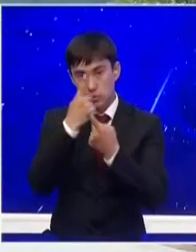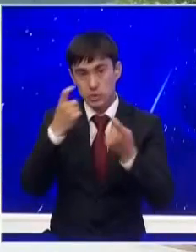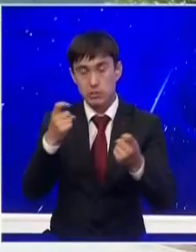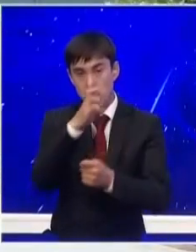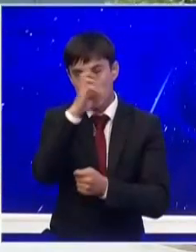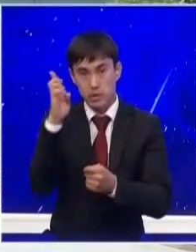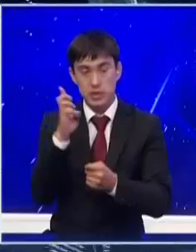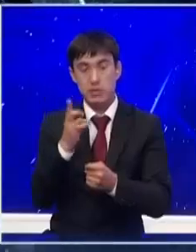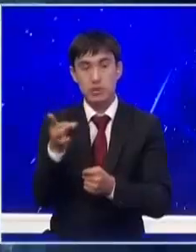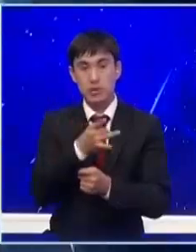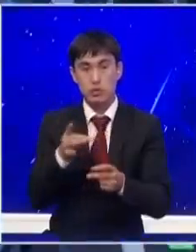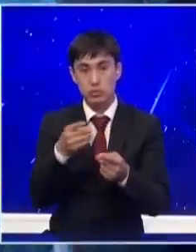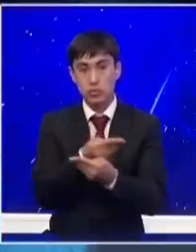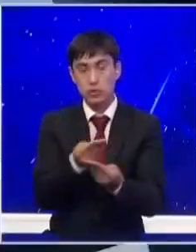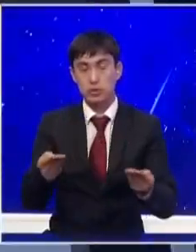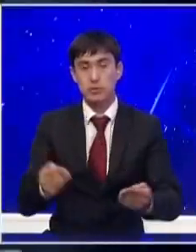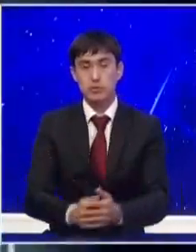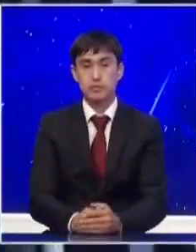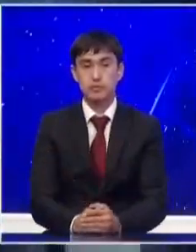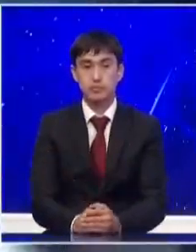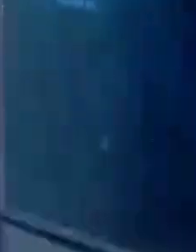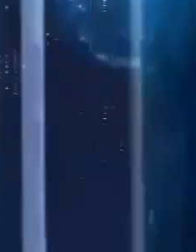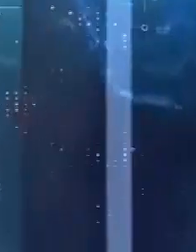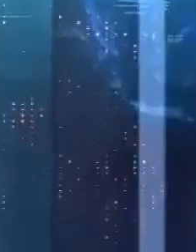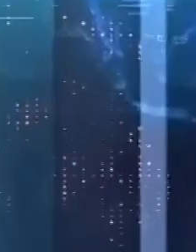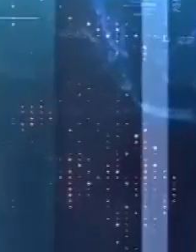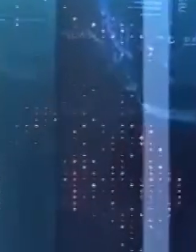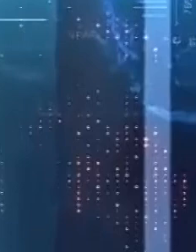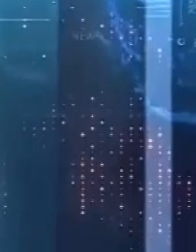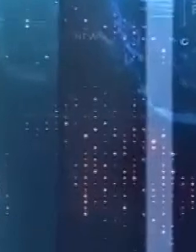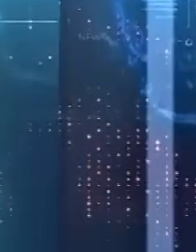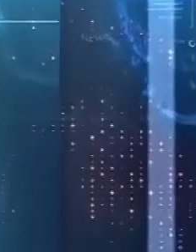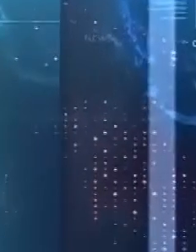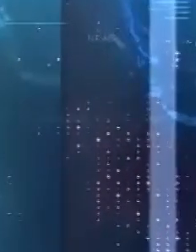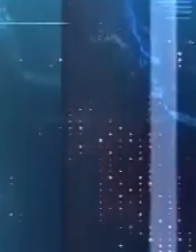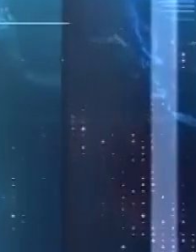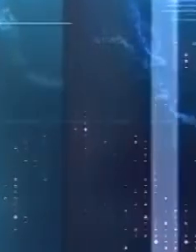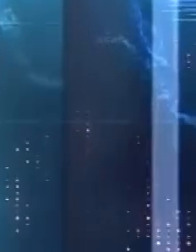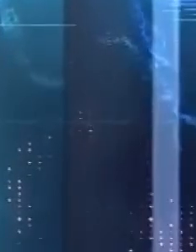библиотекам региона. Айслу Жандосова, Аминов Дайберген, Жайдарбек Нурбек, телеканал ЖТСУ.